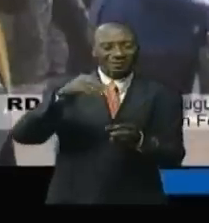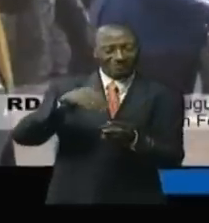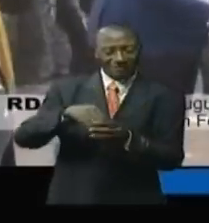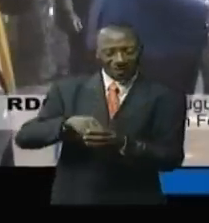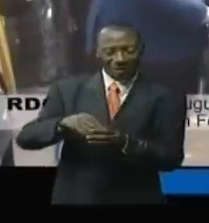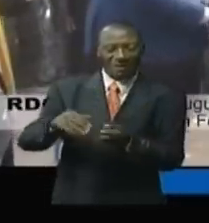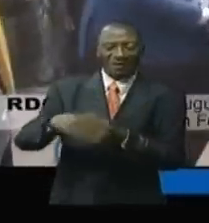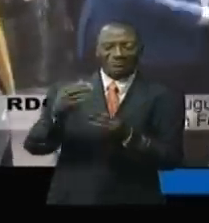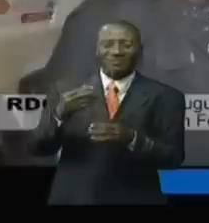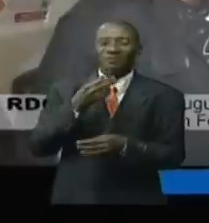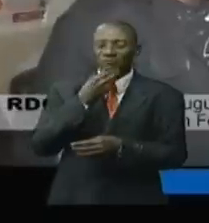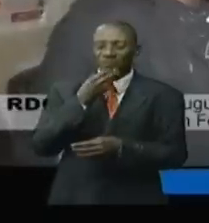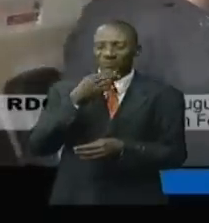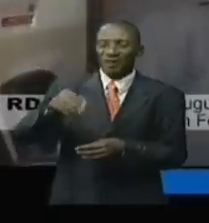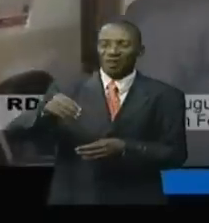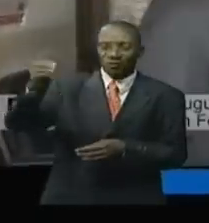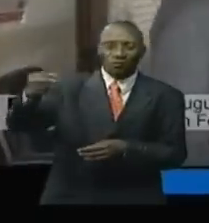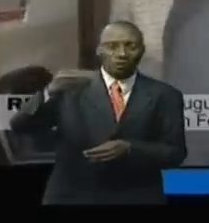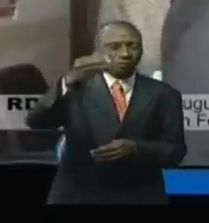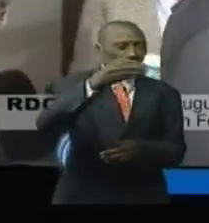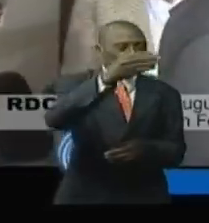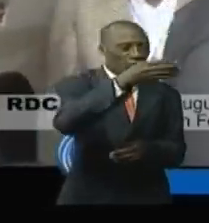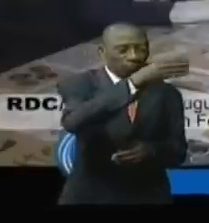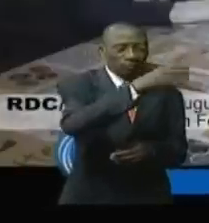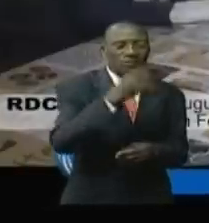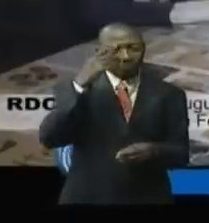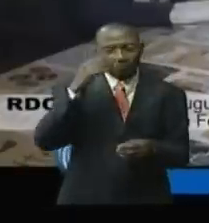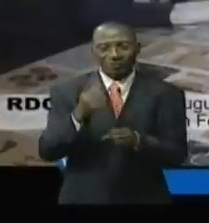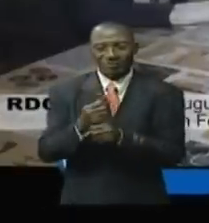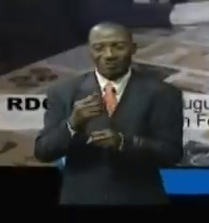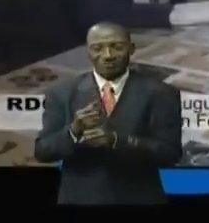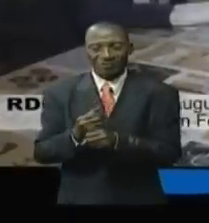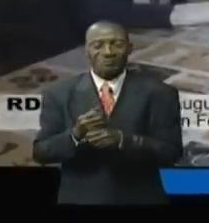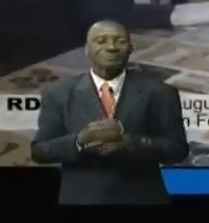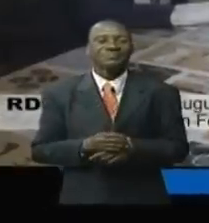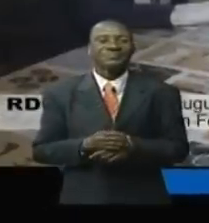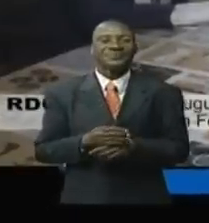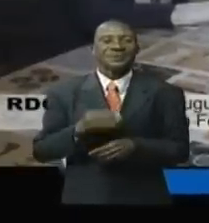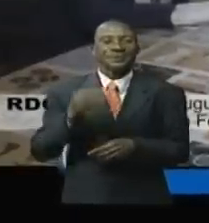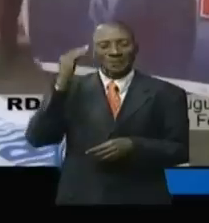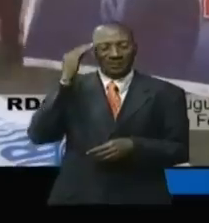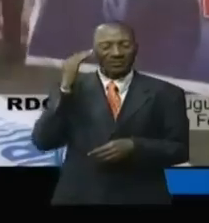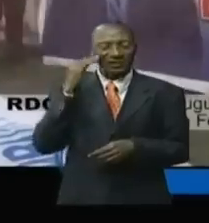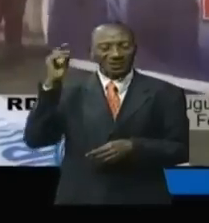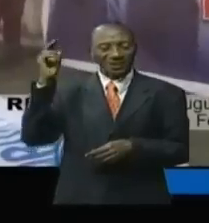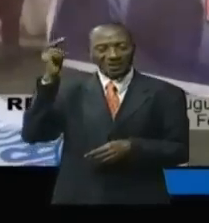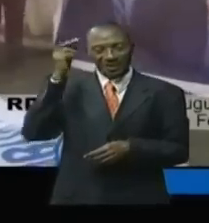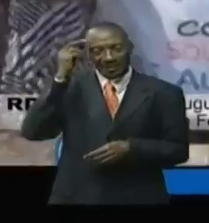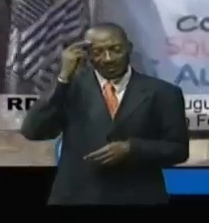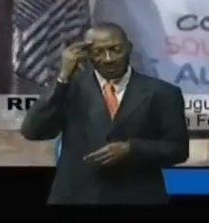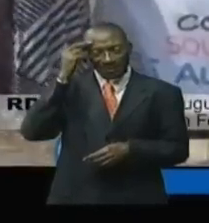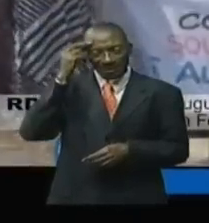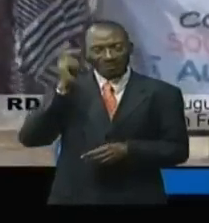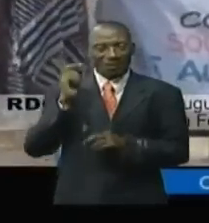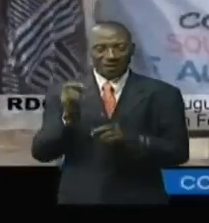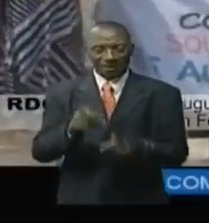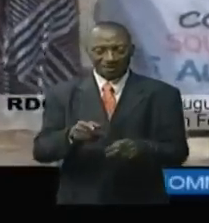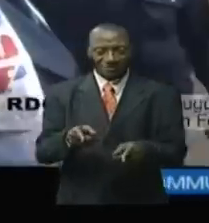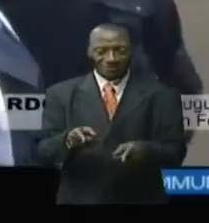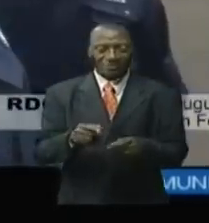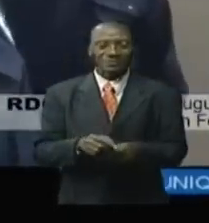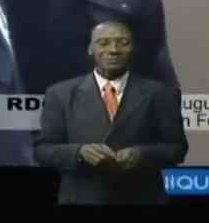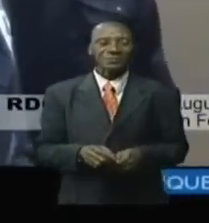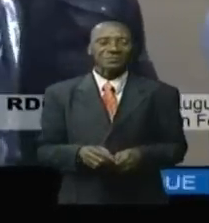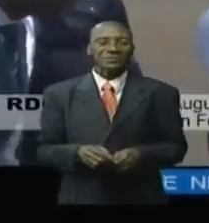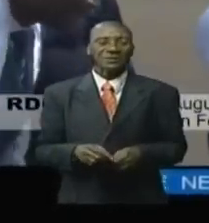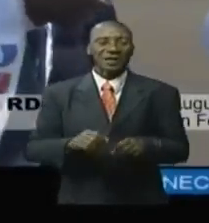du chef-lieu du Kassai oriental. Notez qu'à l'arrivée du ministre Kibasa Maliba en Boujimaï, la population de cette